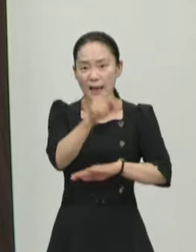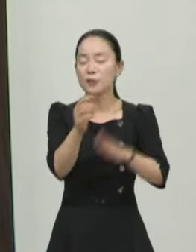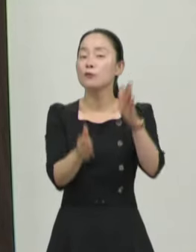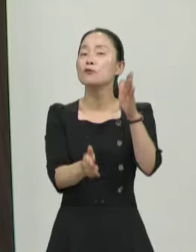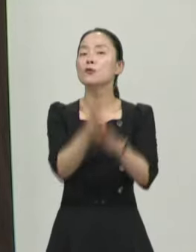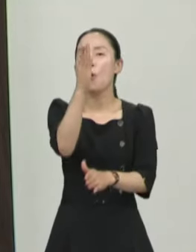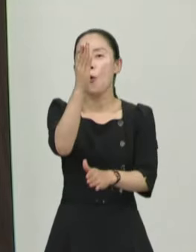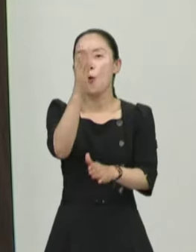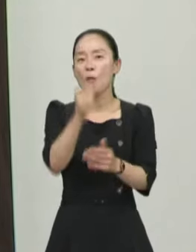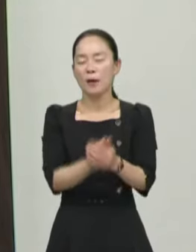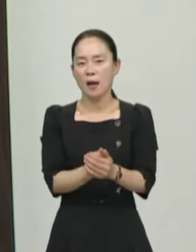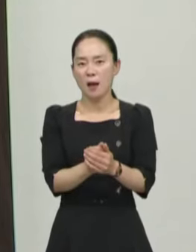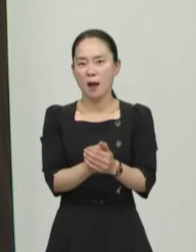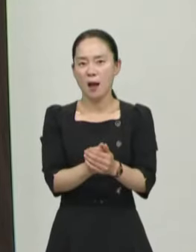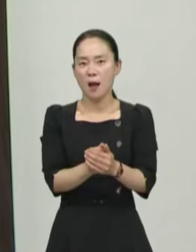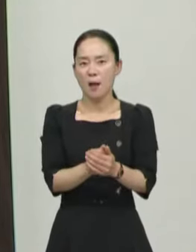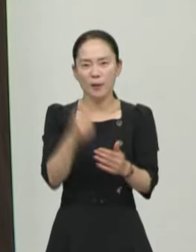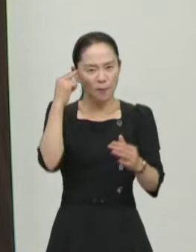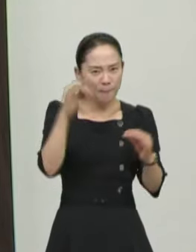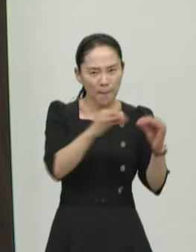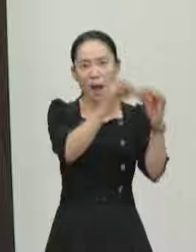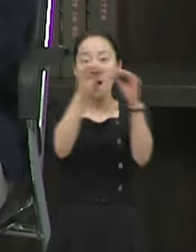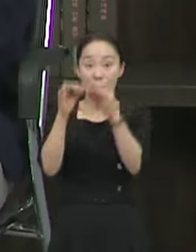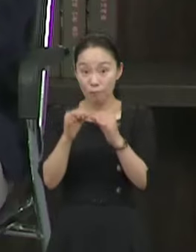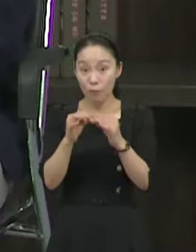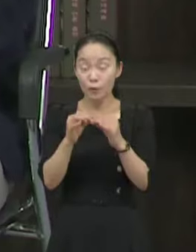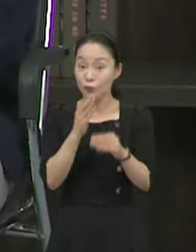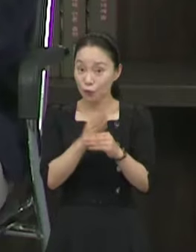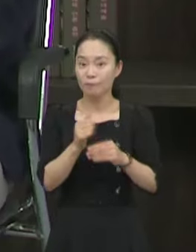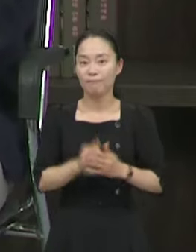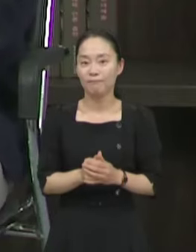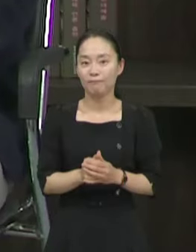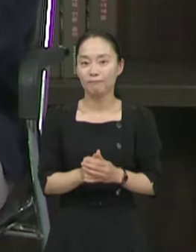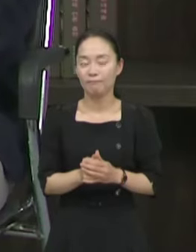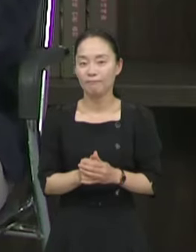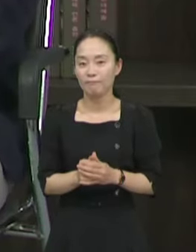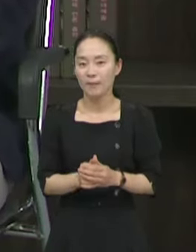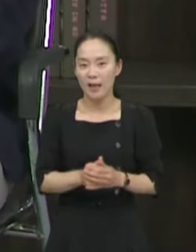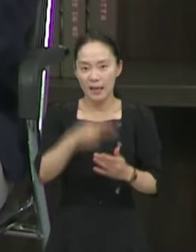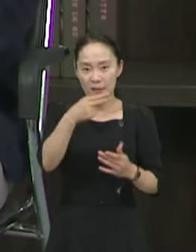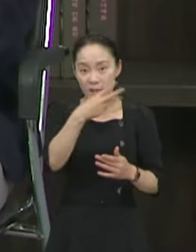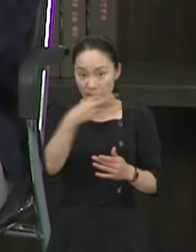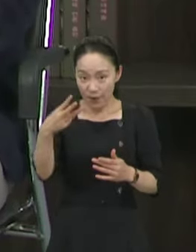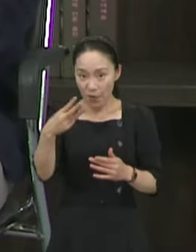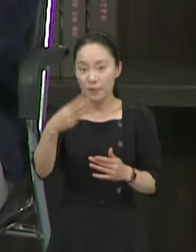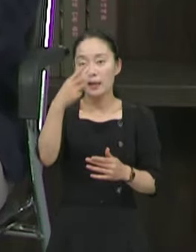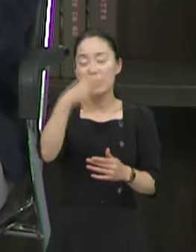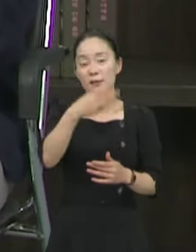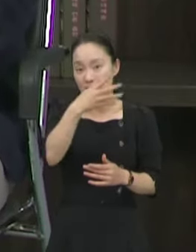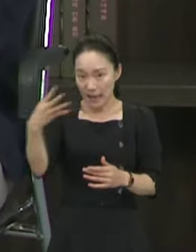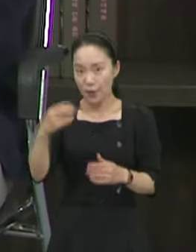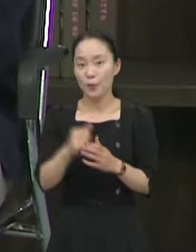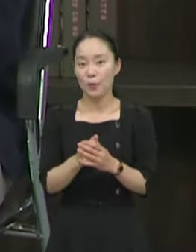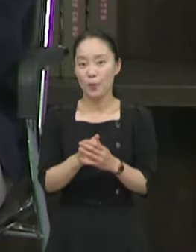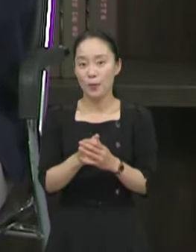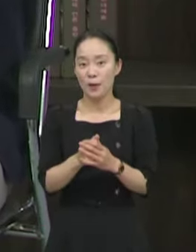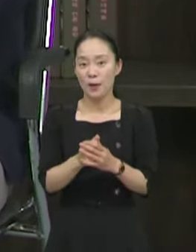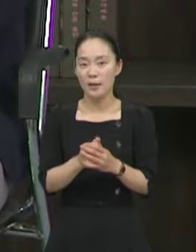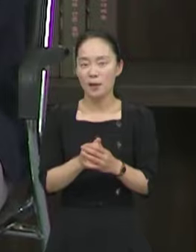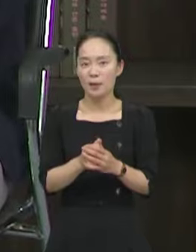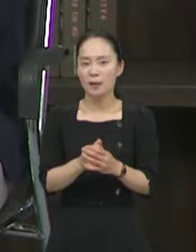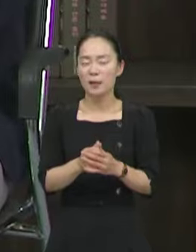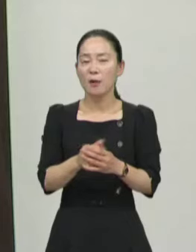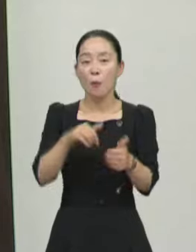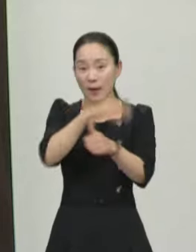행정수도다라고 사실상 공감대가 만들어진 거 아닙니까? 저는 이게 2003년도, 4년도하고 질적으로 다른